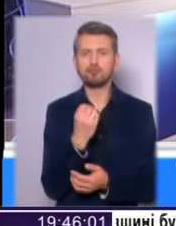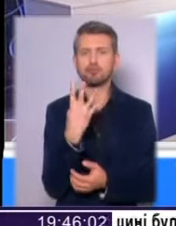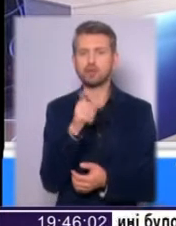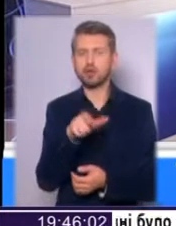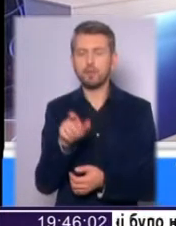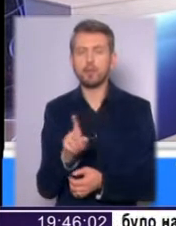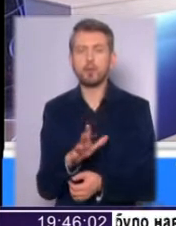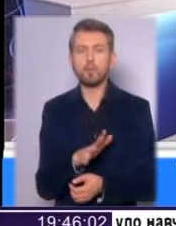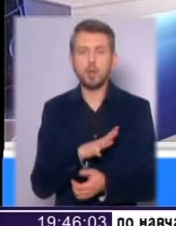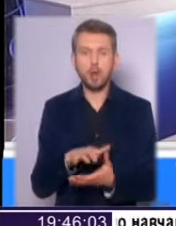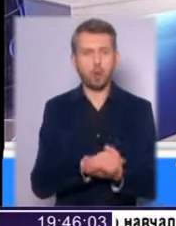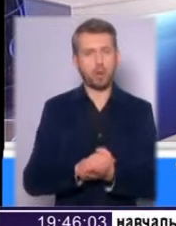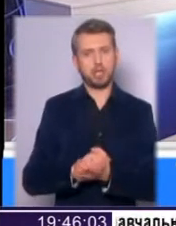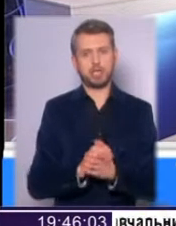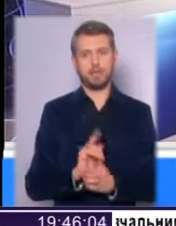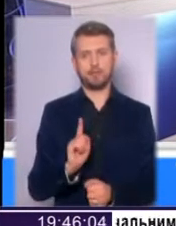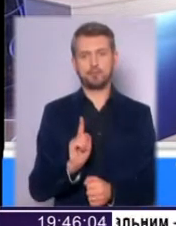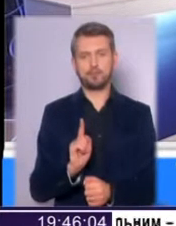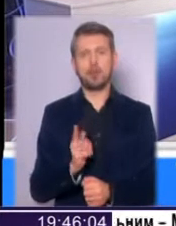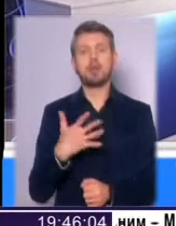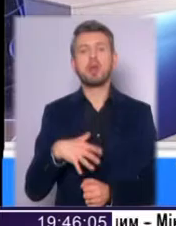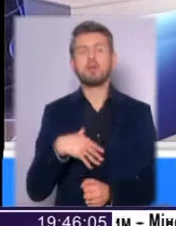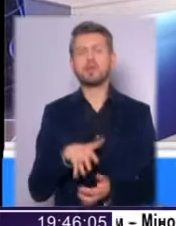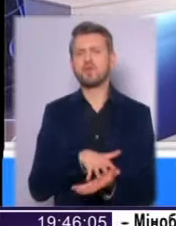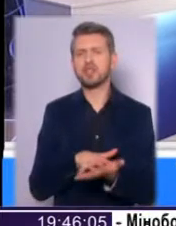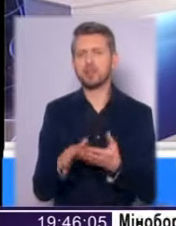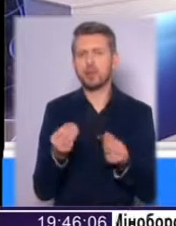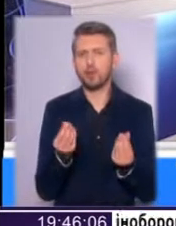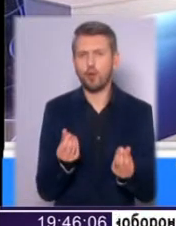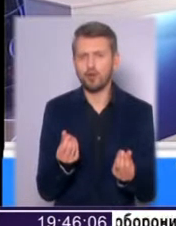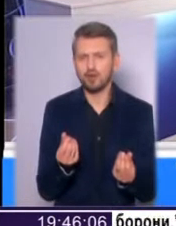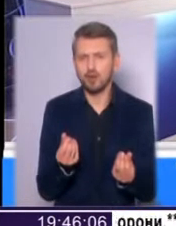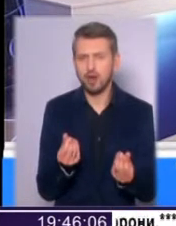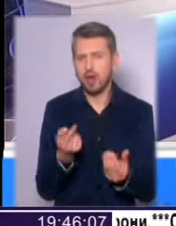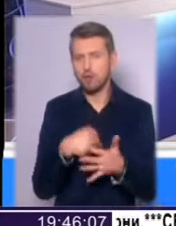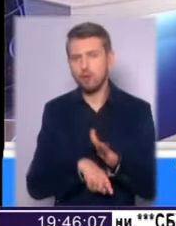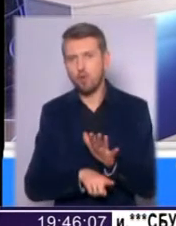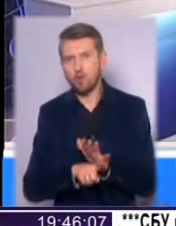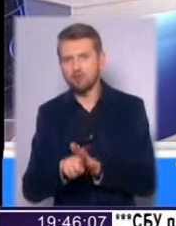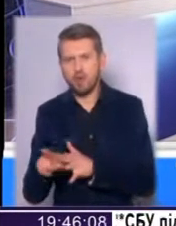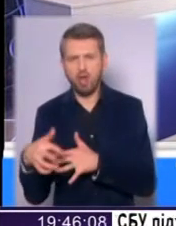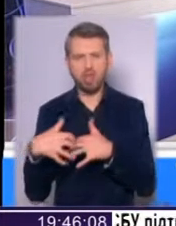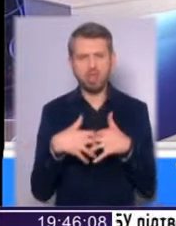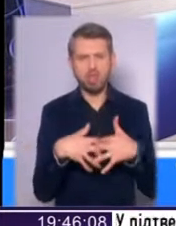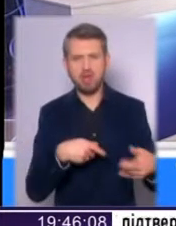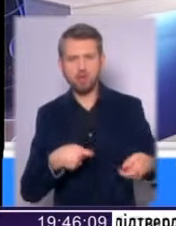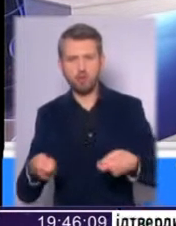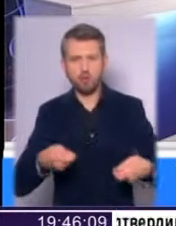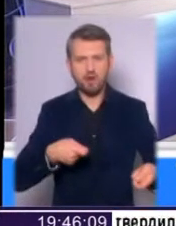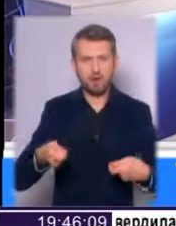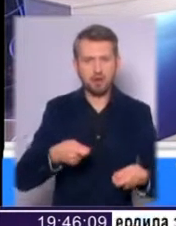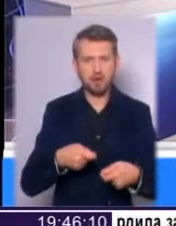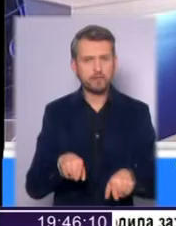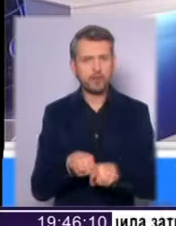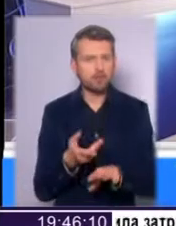була коаліція. Навіщо витрачають гроші? А то починають торгуватися. Да, ось такий